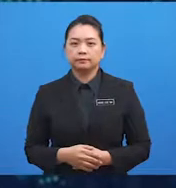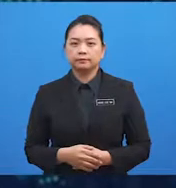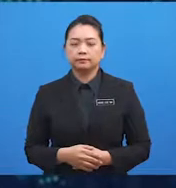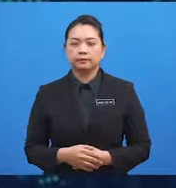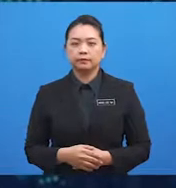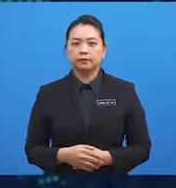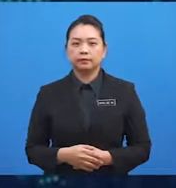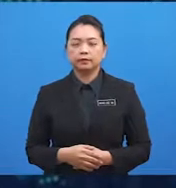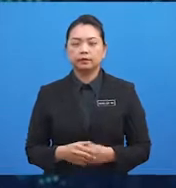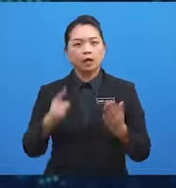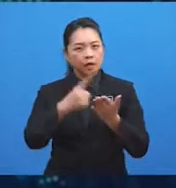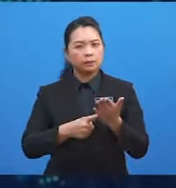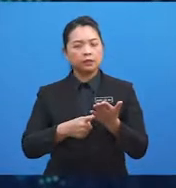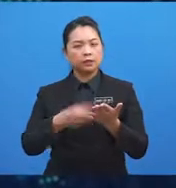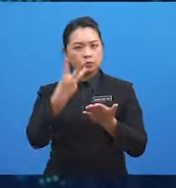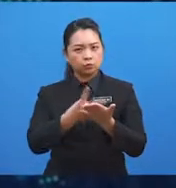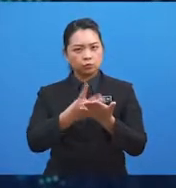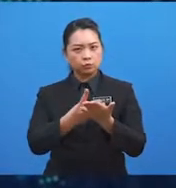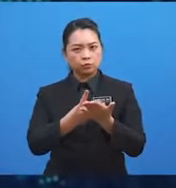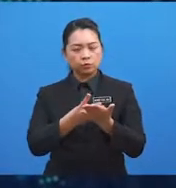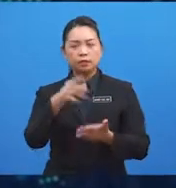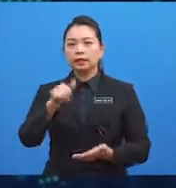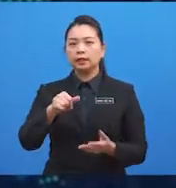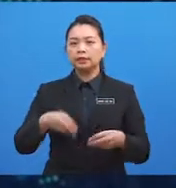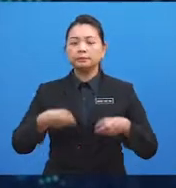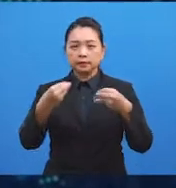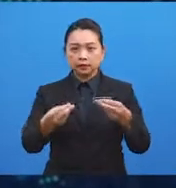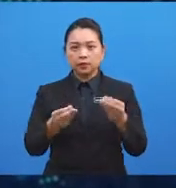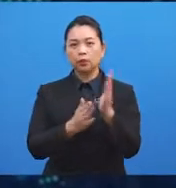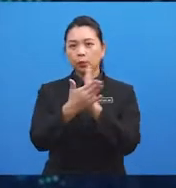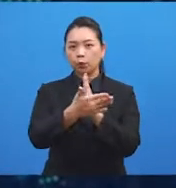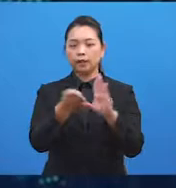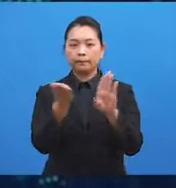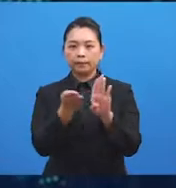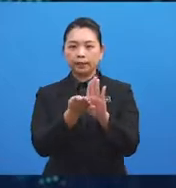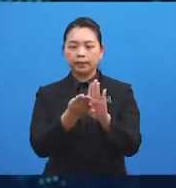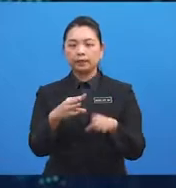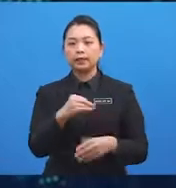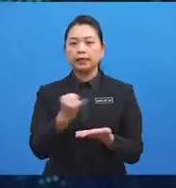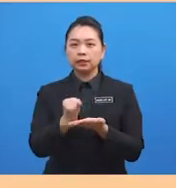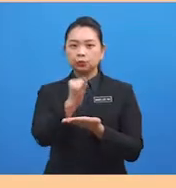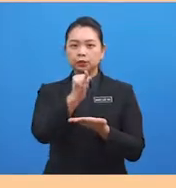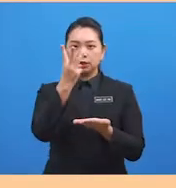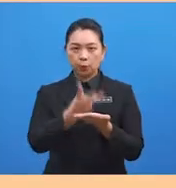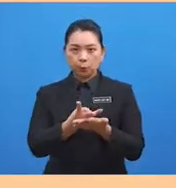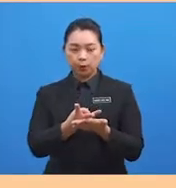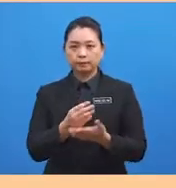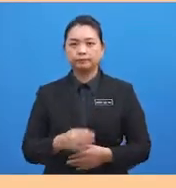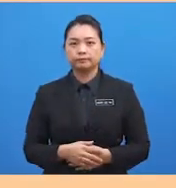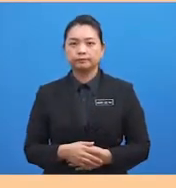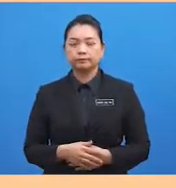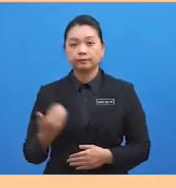Apakah pembiayaan yang disediakan oleh pihak bank dan institusi keuangan?